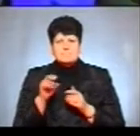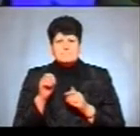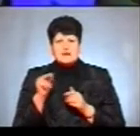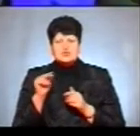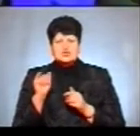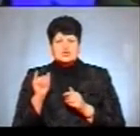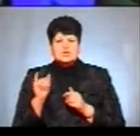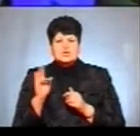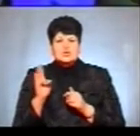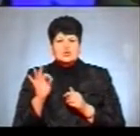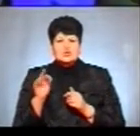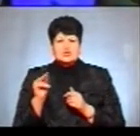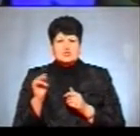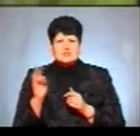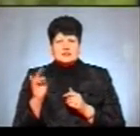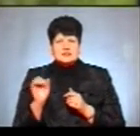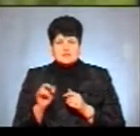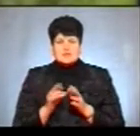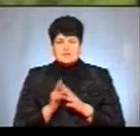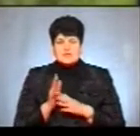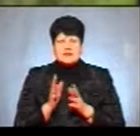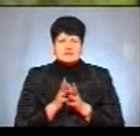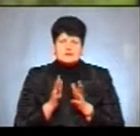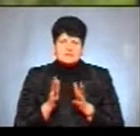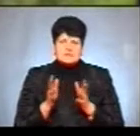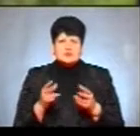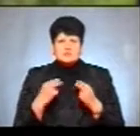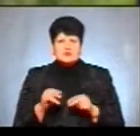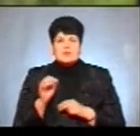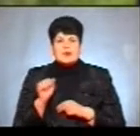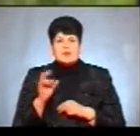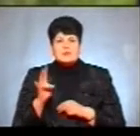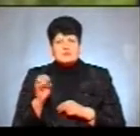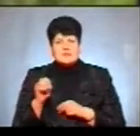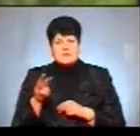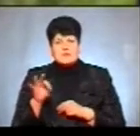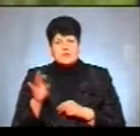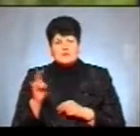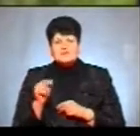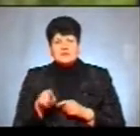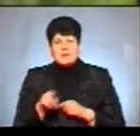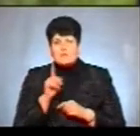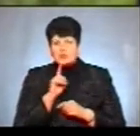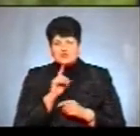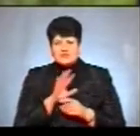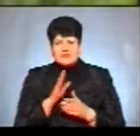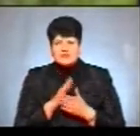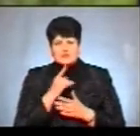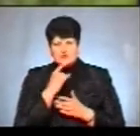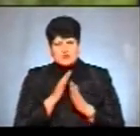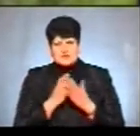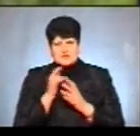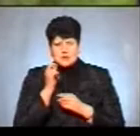також зростає, але найбільше в букетах все-таки продають анемону. Вона поки що не є в Червоній книзі